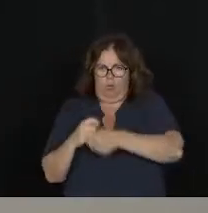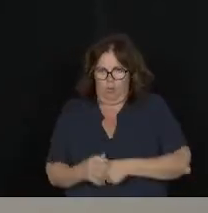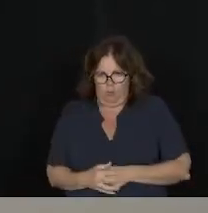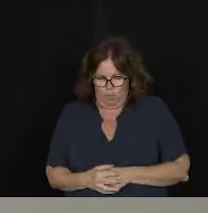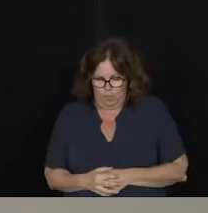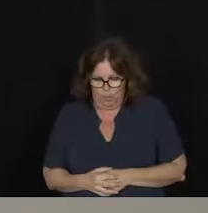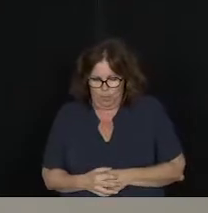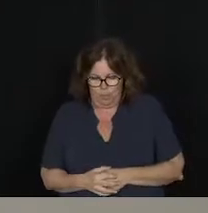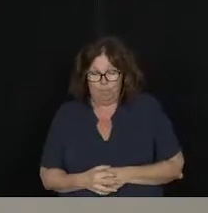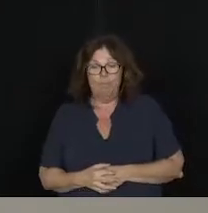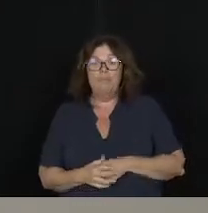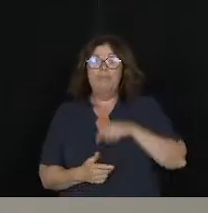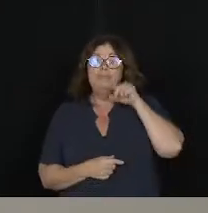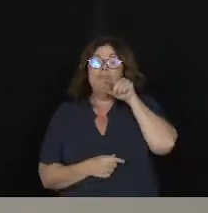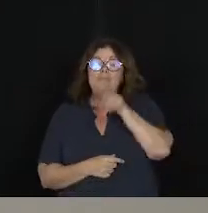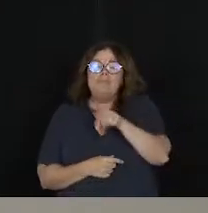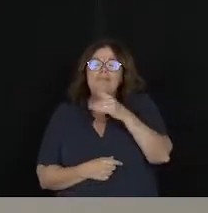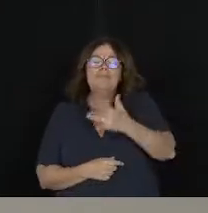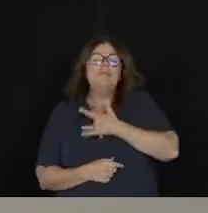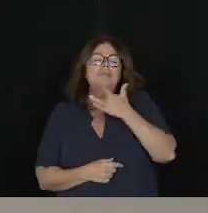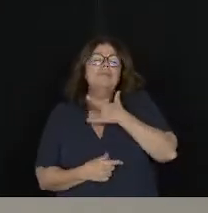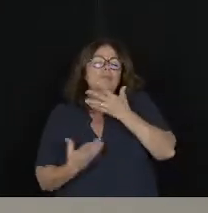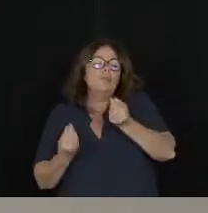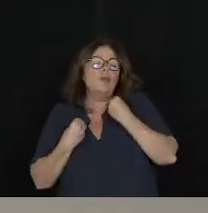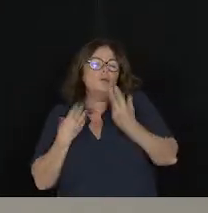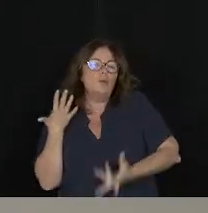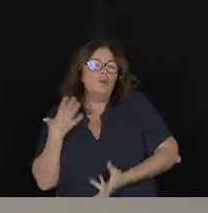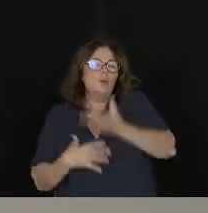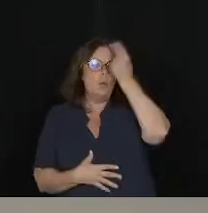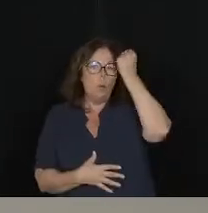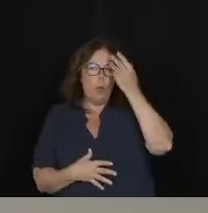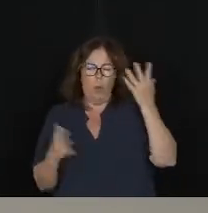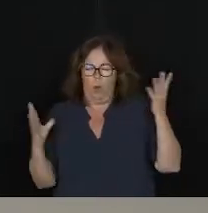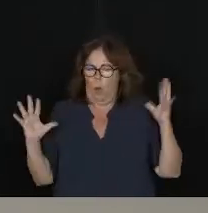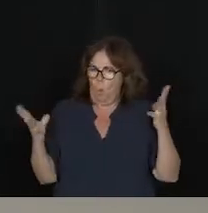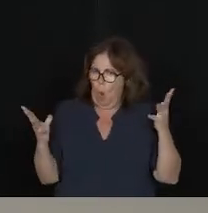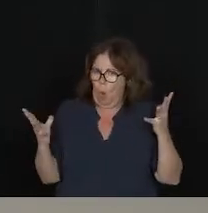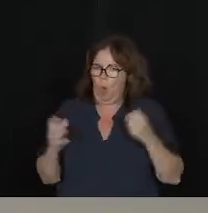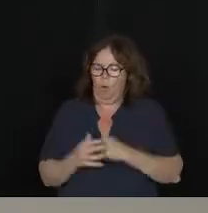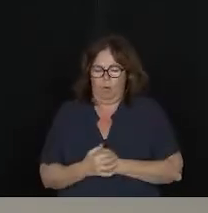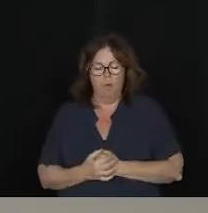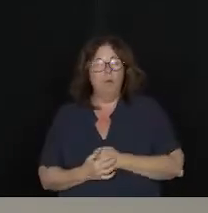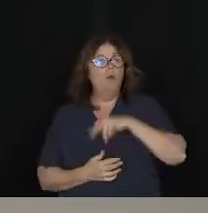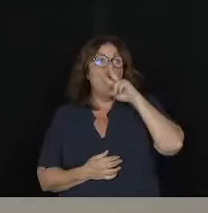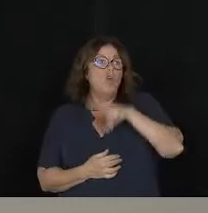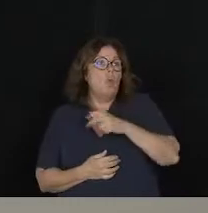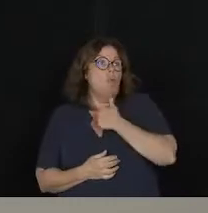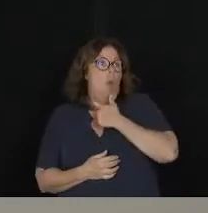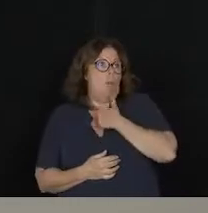c'est ici qu'il devient intéressant d'essayer de comprendre comment ce que je viens de dire, qui est quand même